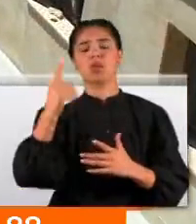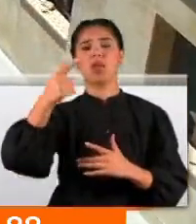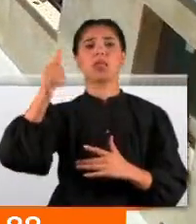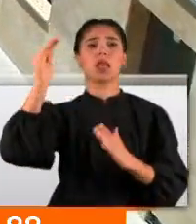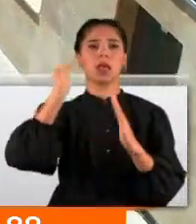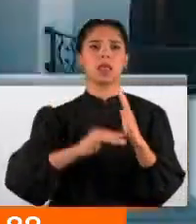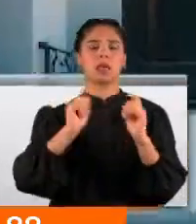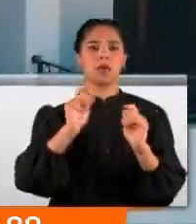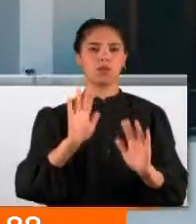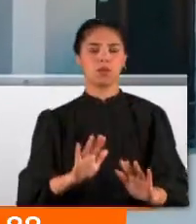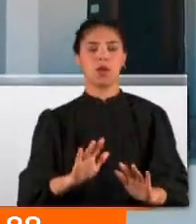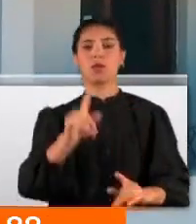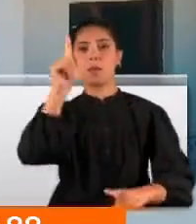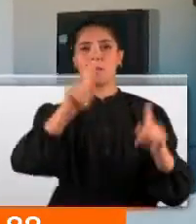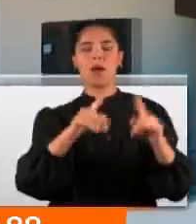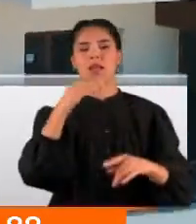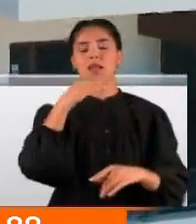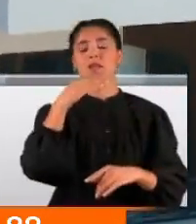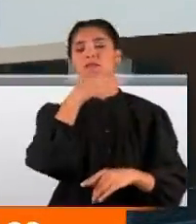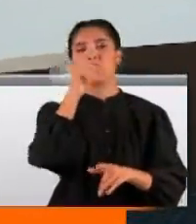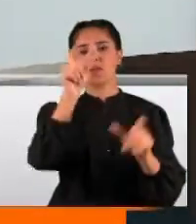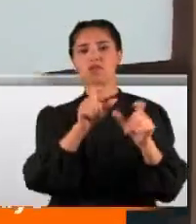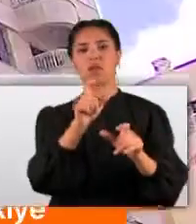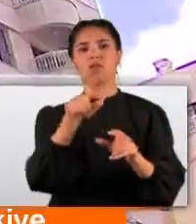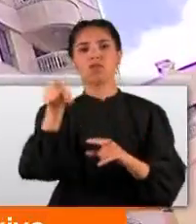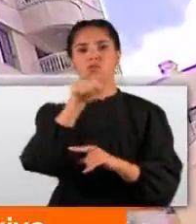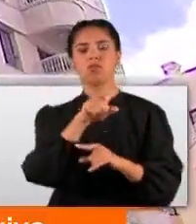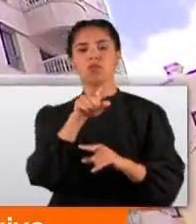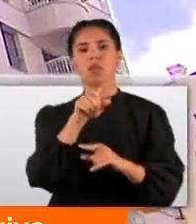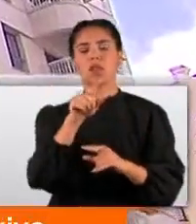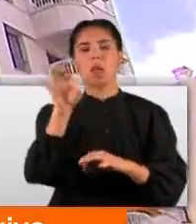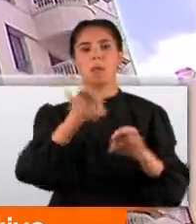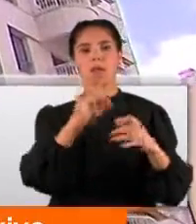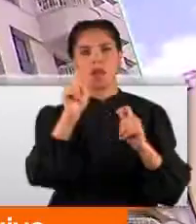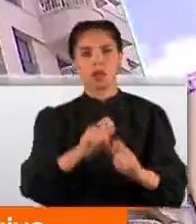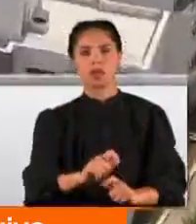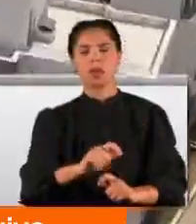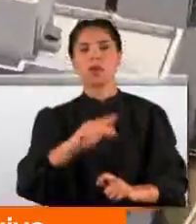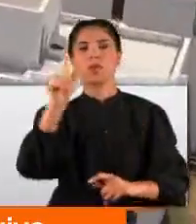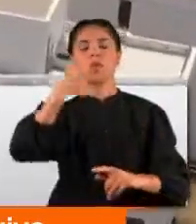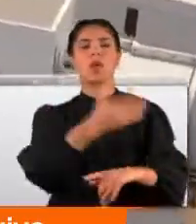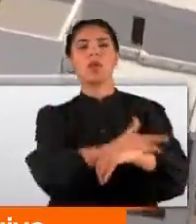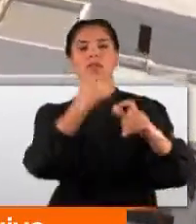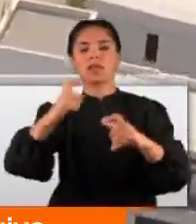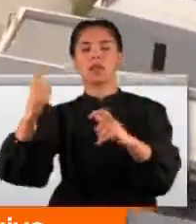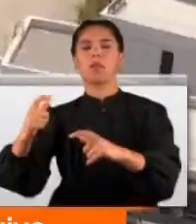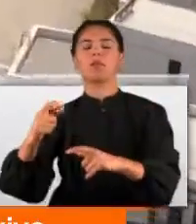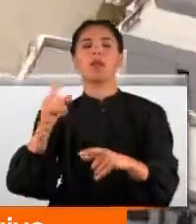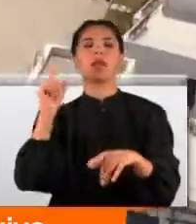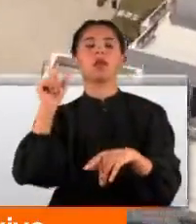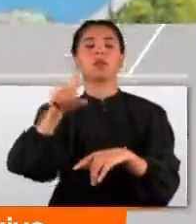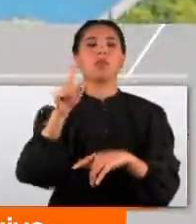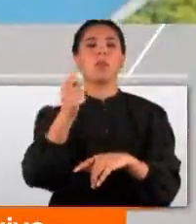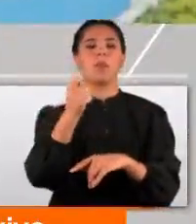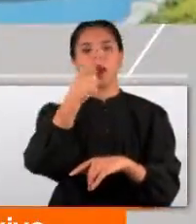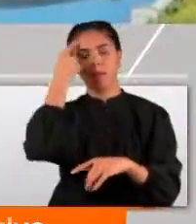düşürmeye başladı. Ama fırsatçılar da bu süreçte boş durmadı. Öyle ki artık semt semt fahiş taban fiyatlar belirlemeye